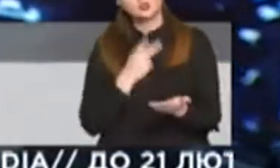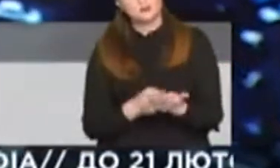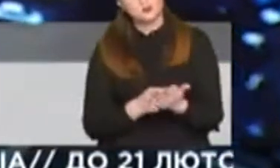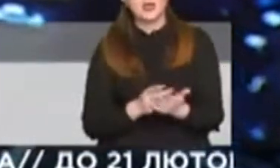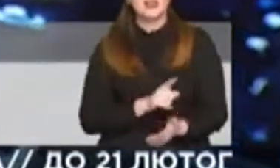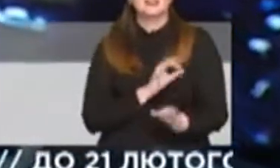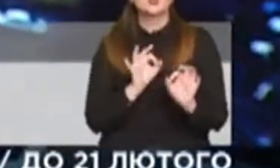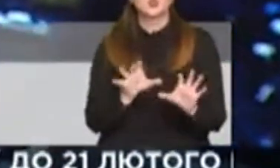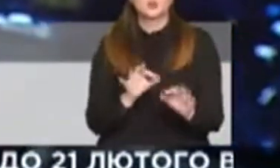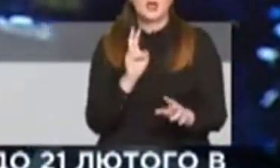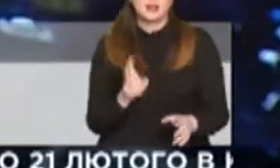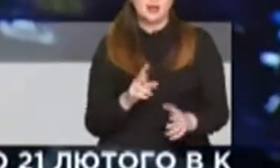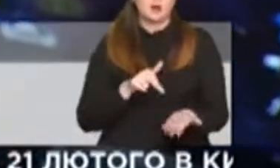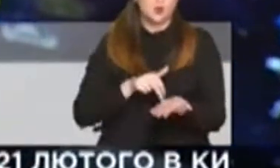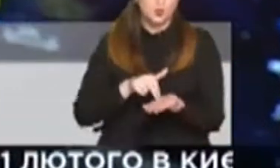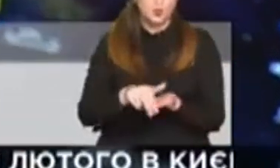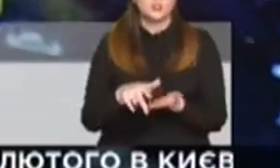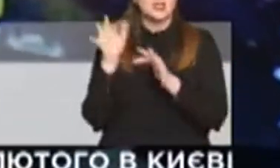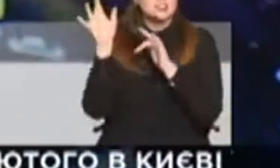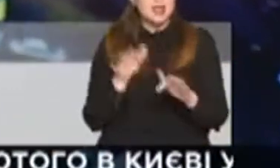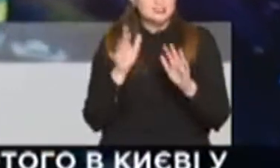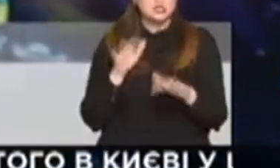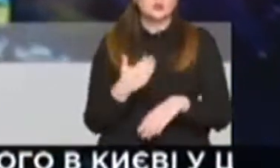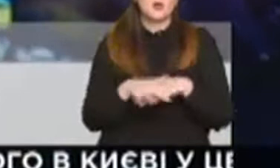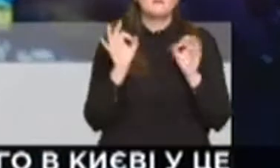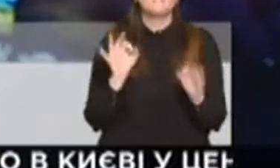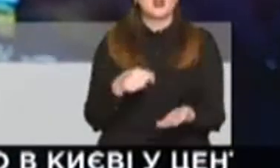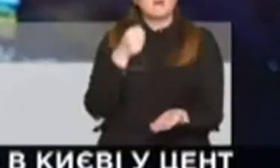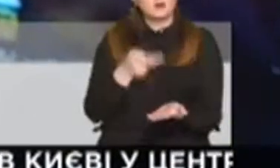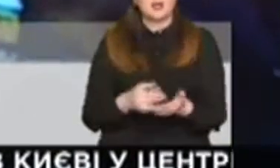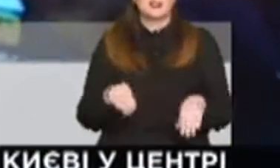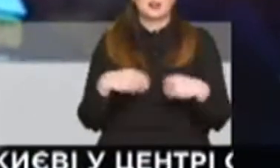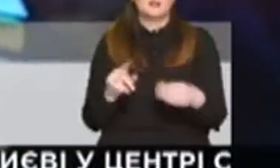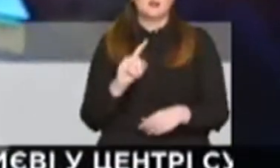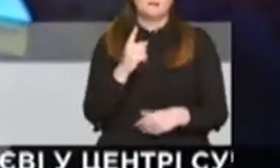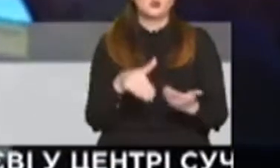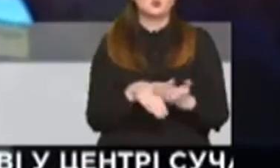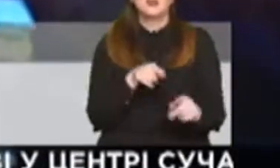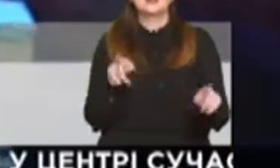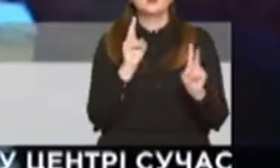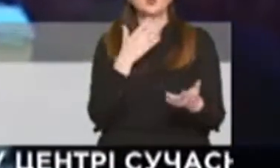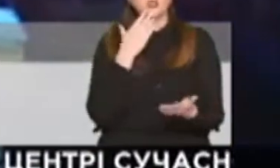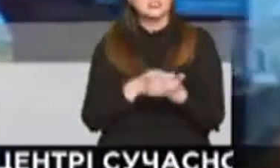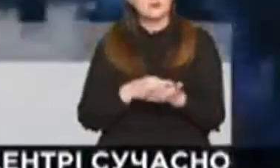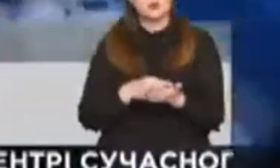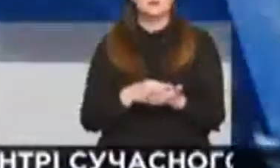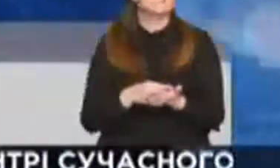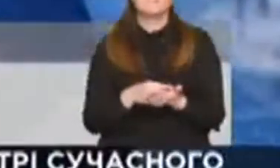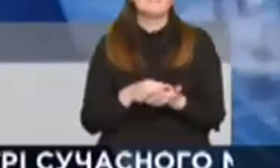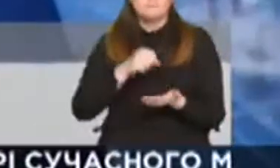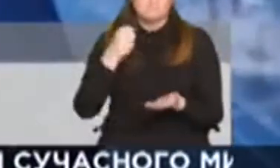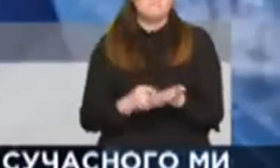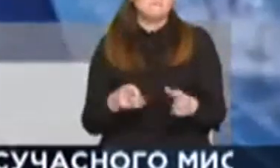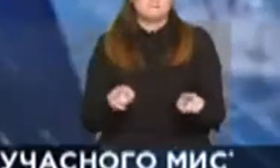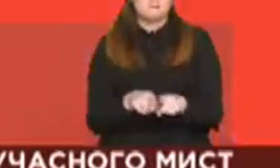вичерпний інструктаж, як же рухатися за сніжними вулицями, правильно падати і надавати першу допомогу тим, хто на своїх двох таки не